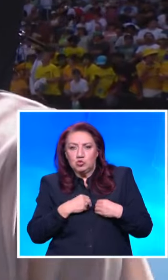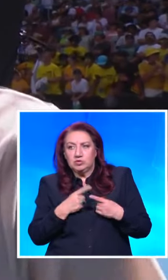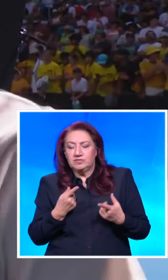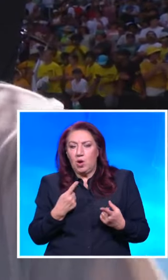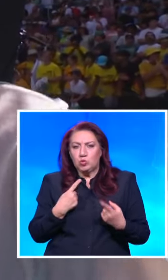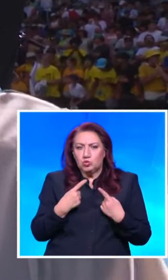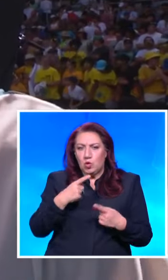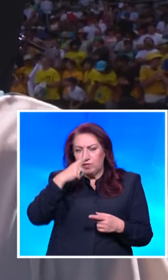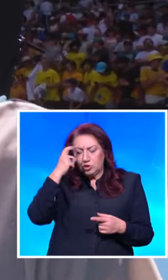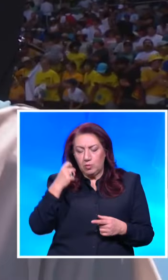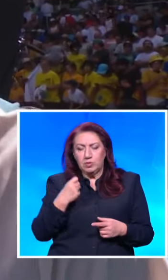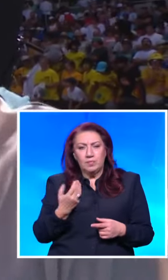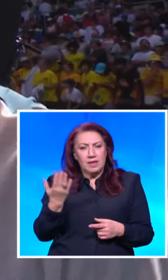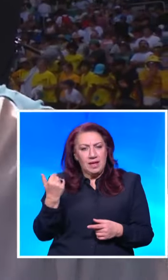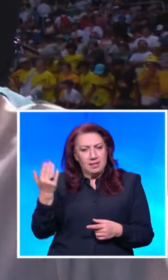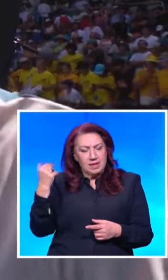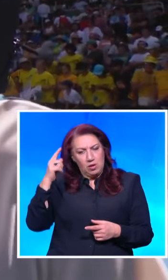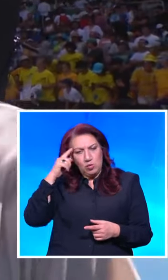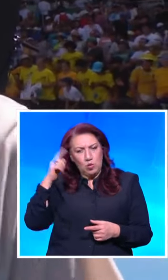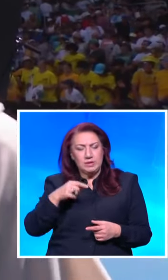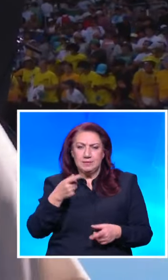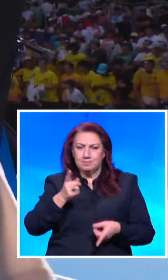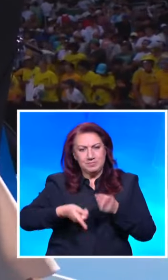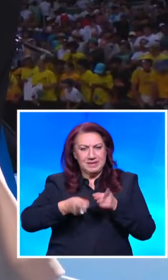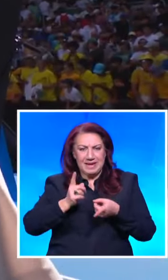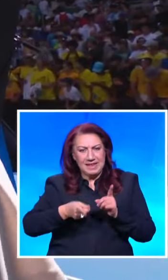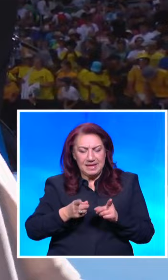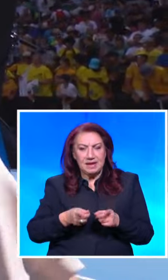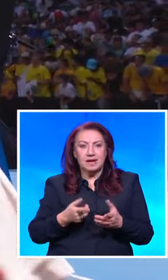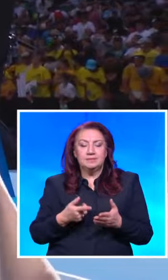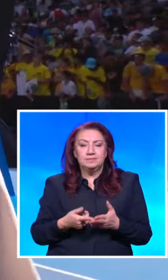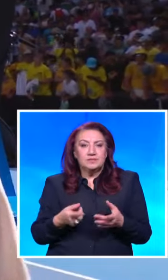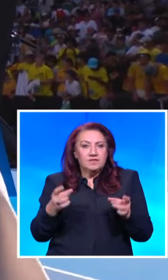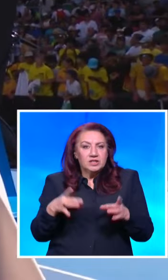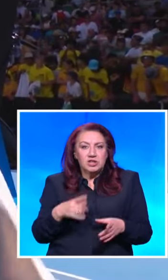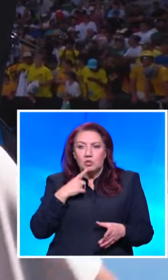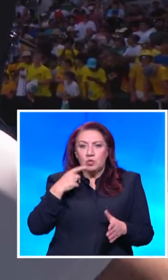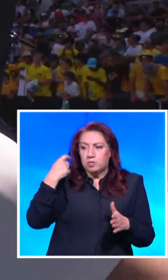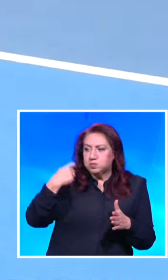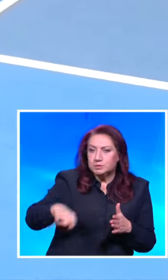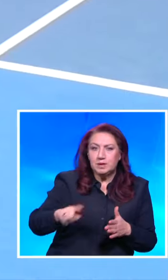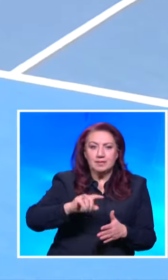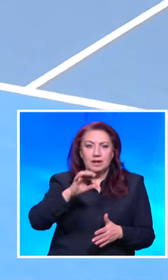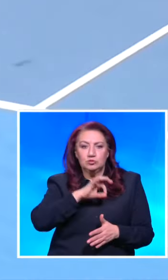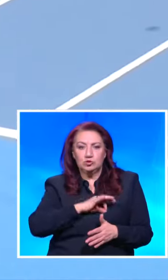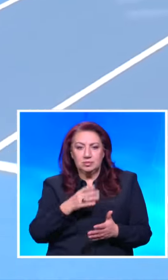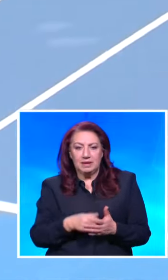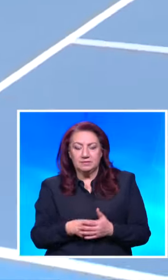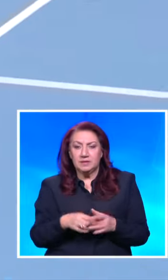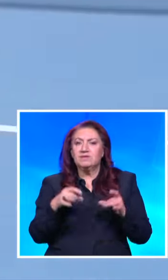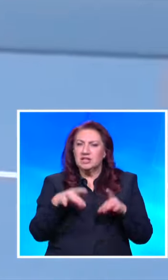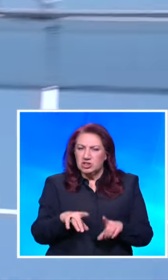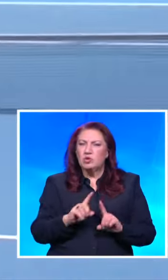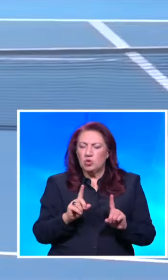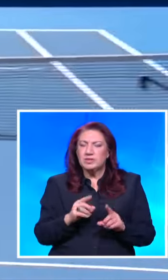Тренирах няколко дни в Мелбърн преди турнира, но в първия сет топката постоянно ми бягаше. Не играх добре в началото,